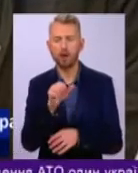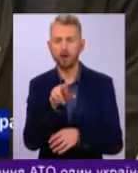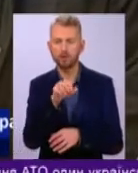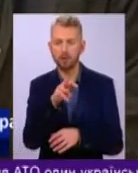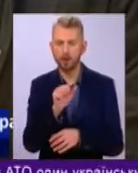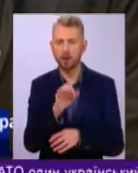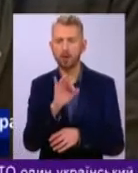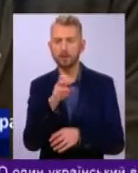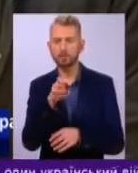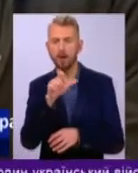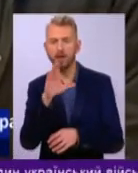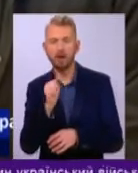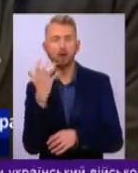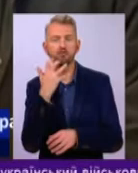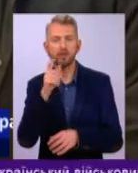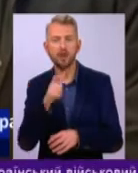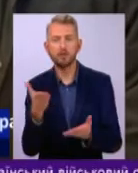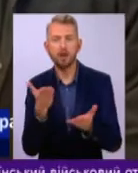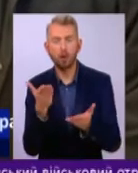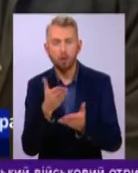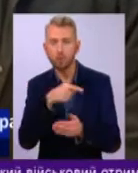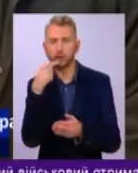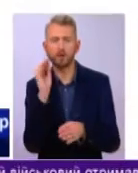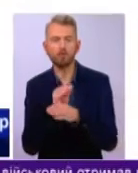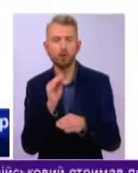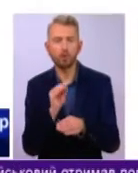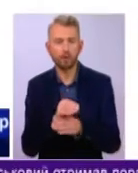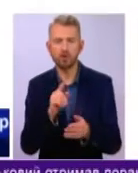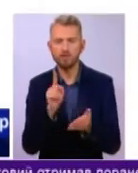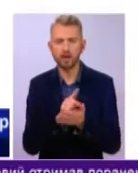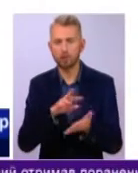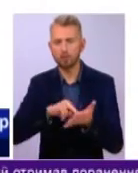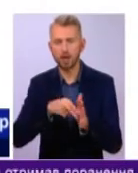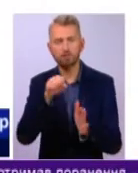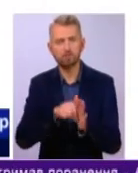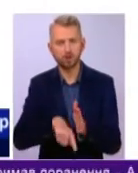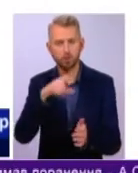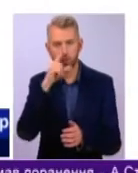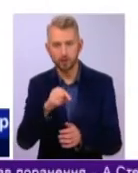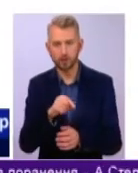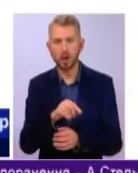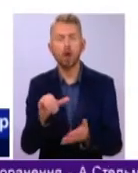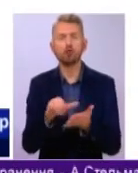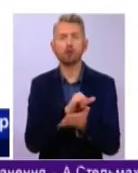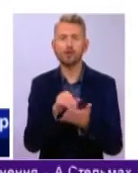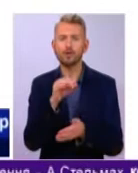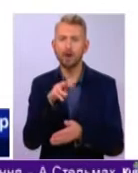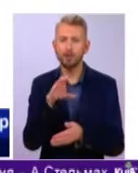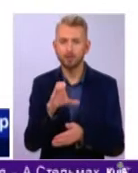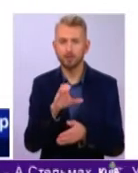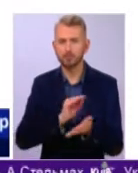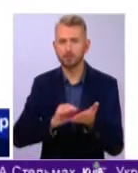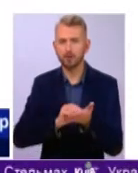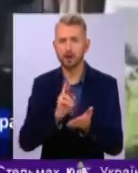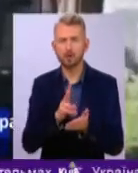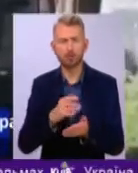Росія звинувачує в невдалому плані вбити президента Путіна. «Нью-Йорк Таймс» також описує Окуєву і Осмаєва як жорстких